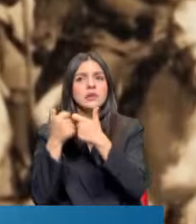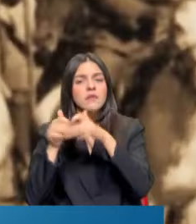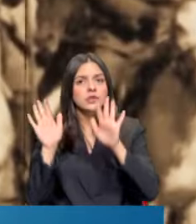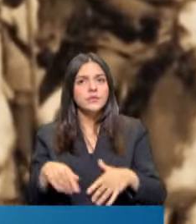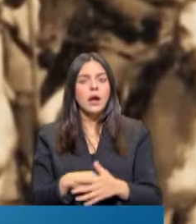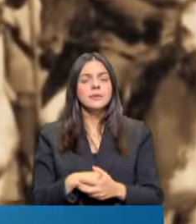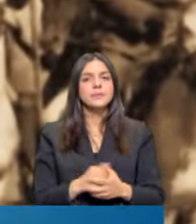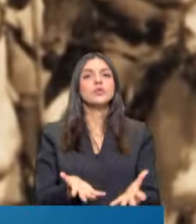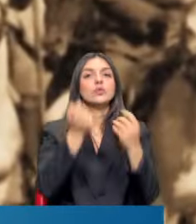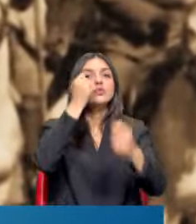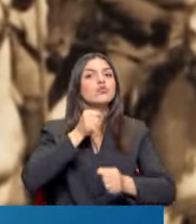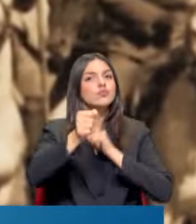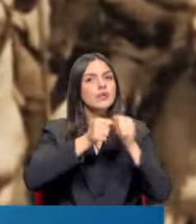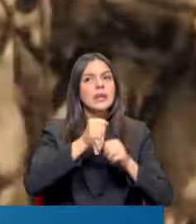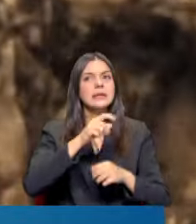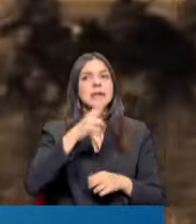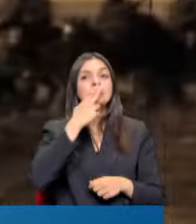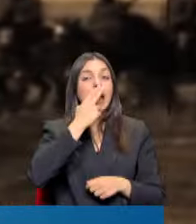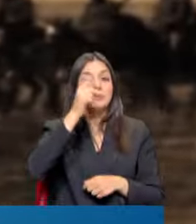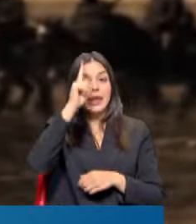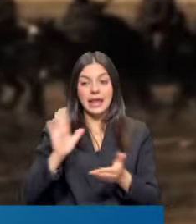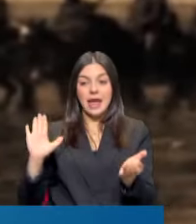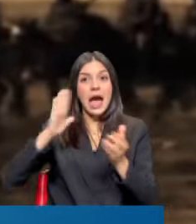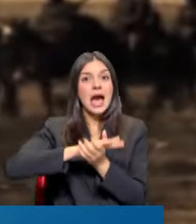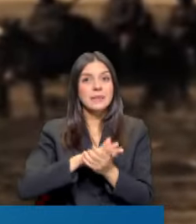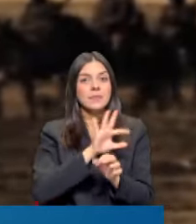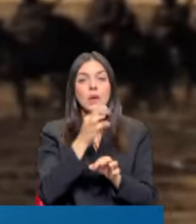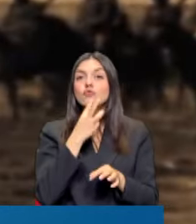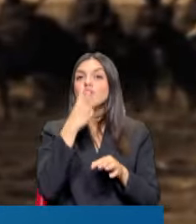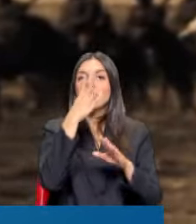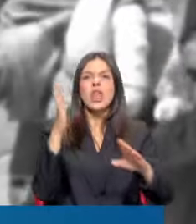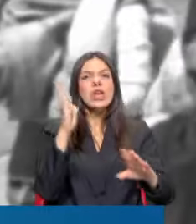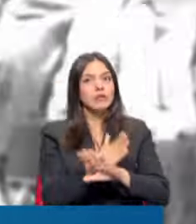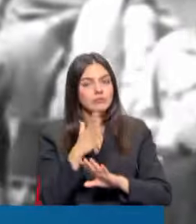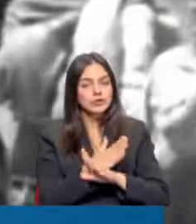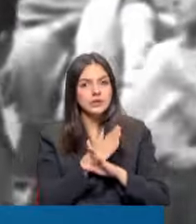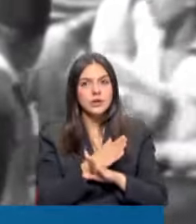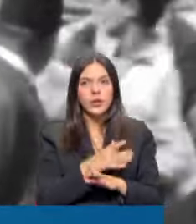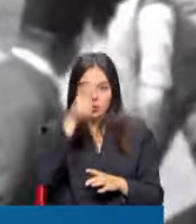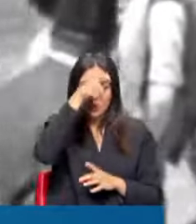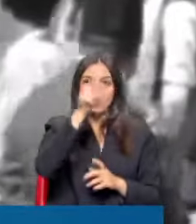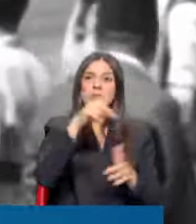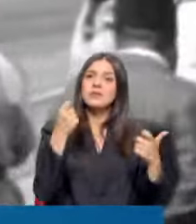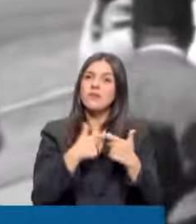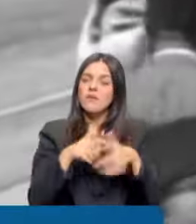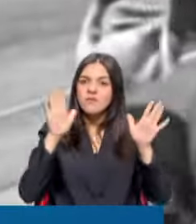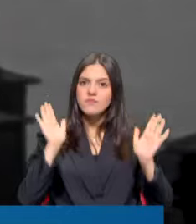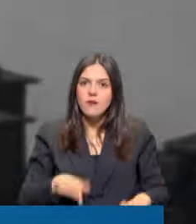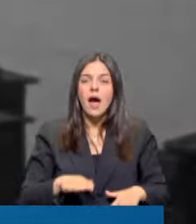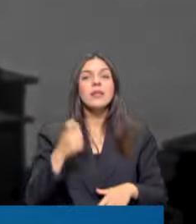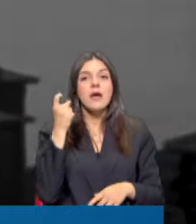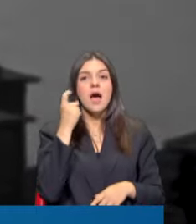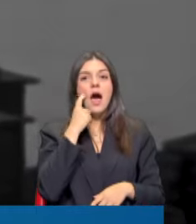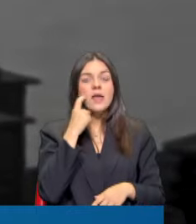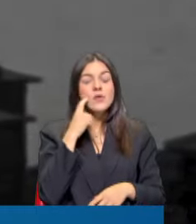altındadır. Kurtuluş mücadelesinin Samsun'daki ilk adımının üstünden 3 yıl geçmişti. Ülke işgal altındaydı. Gazi Mustafa